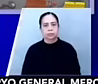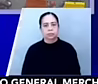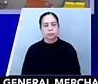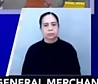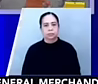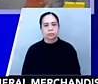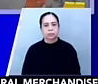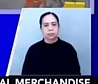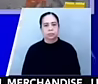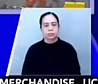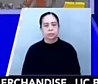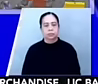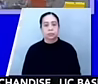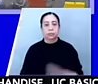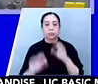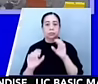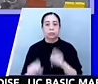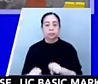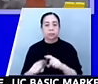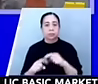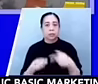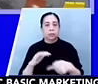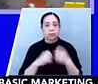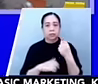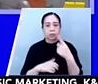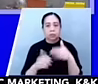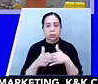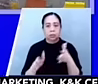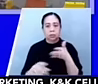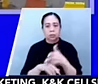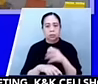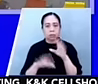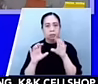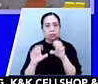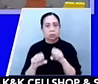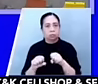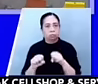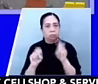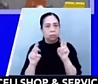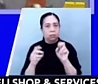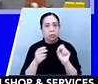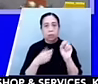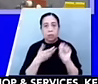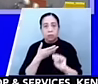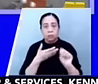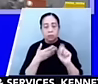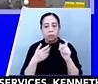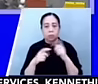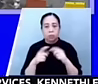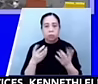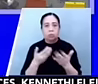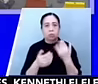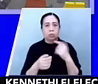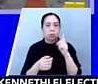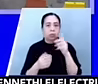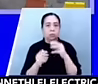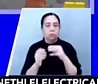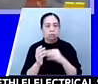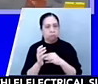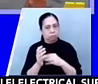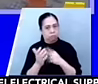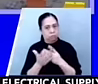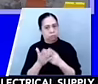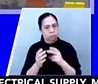Arestado ang isang grade 11 student sa Maynila matapos mahulihan umano ng shabu na abot sa mahigit 1 milyong piso ang halaga. Itinanggi